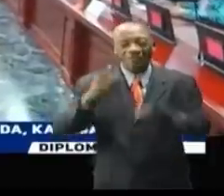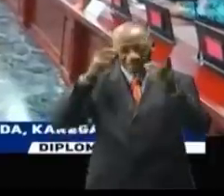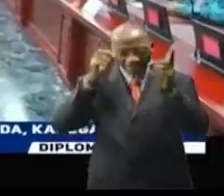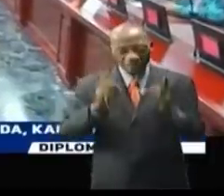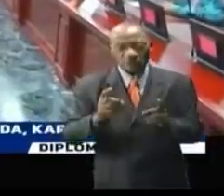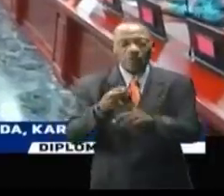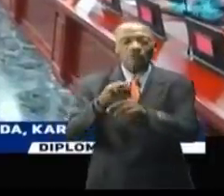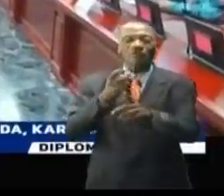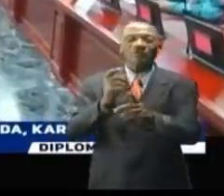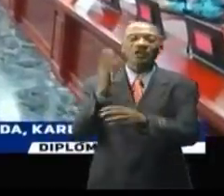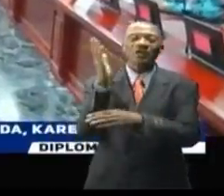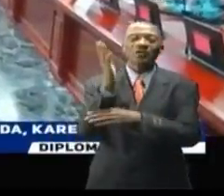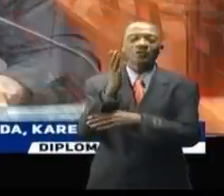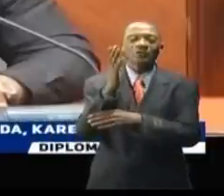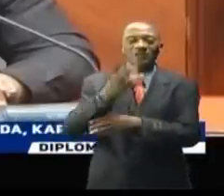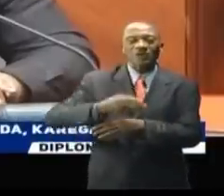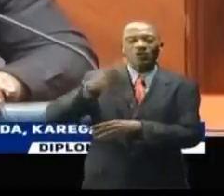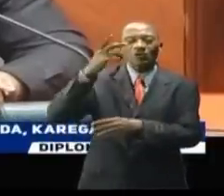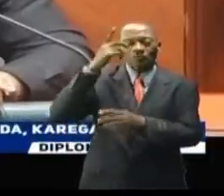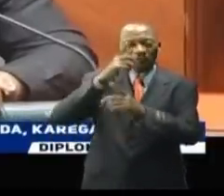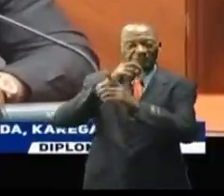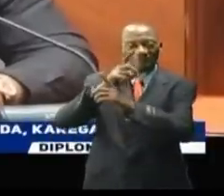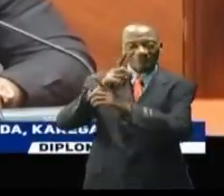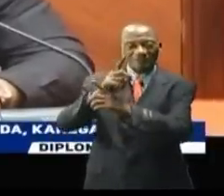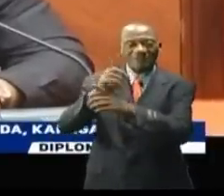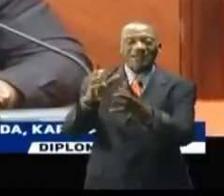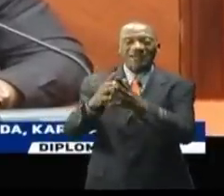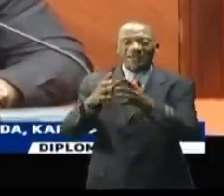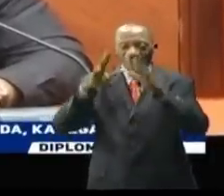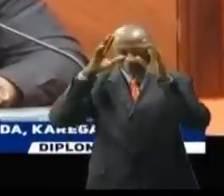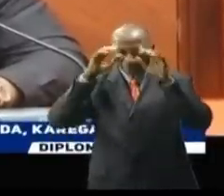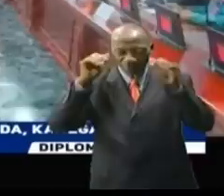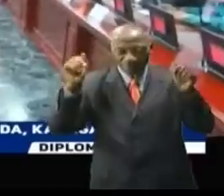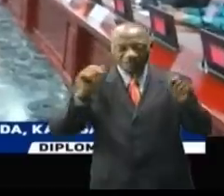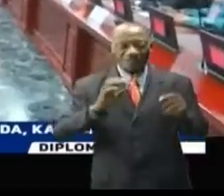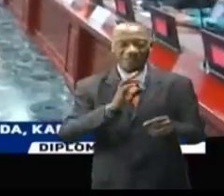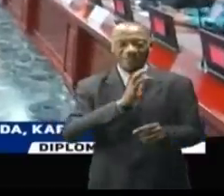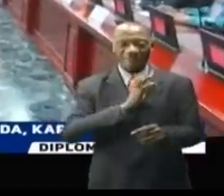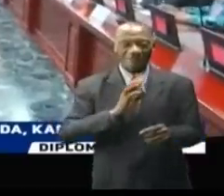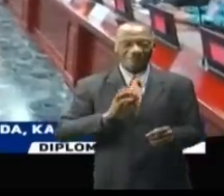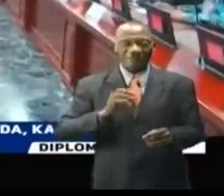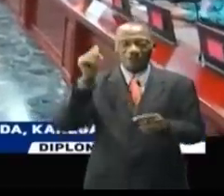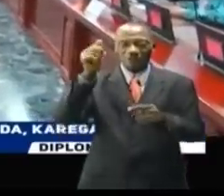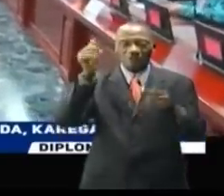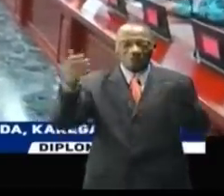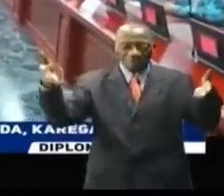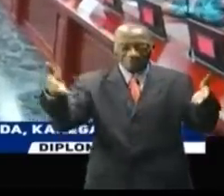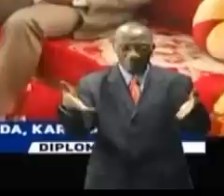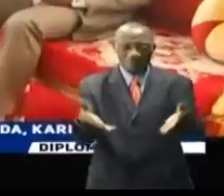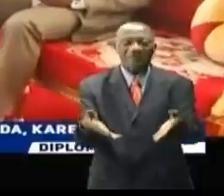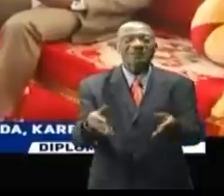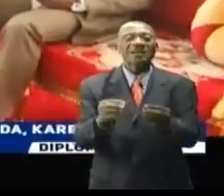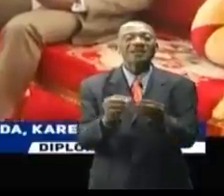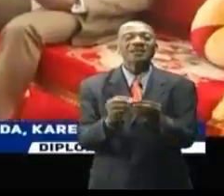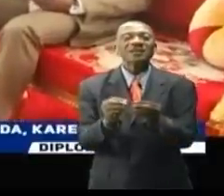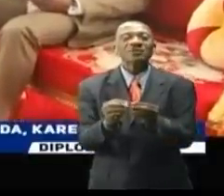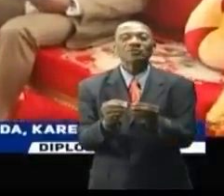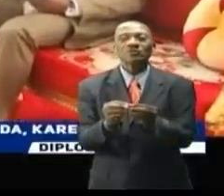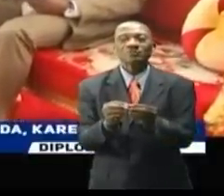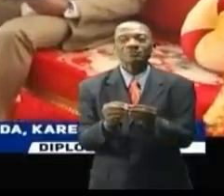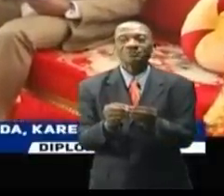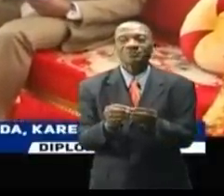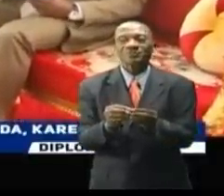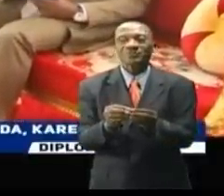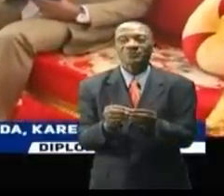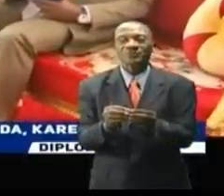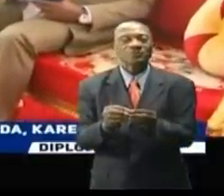défense présidé par le chef de l'État Félix-Antoine Tshisekedi du Chilombo le week-end dernier. Le diplomate rwandais